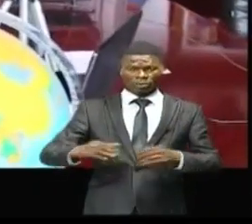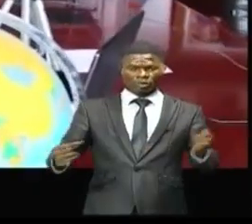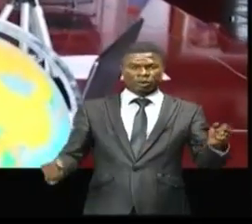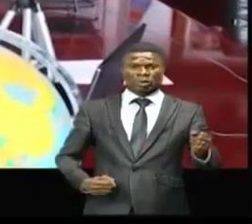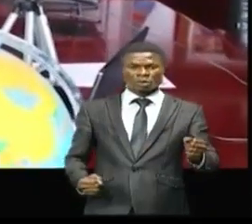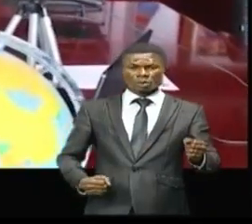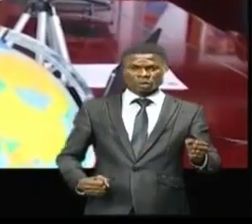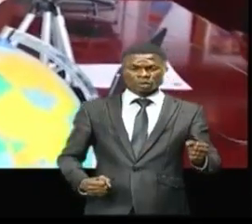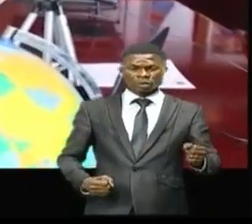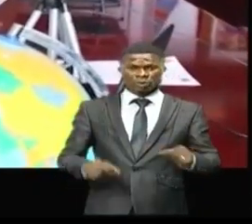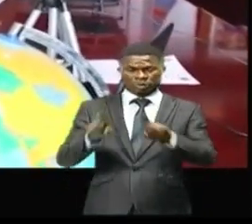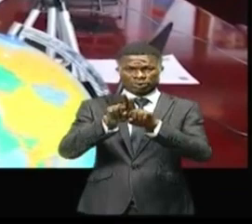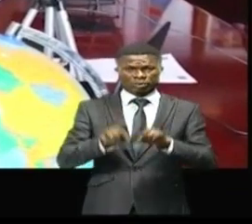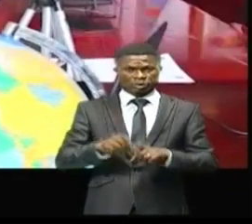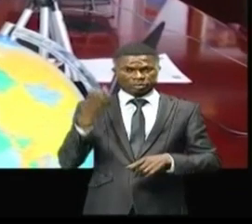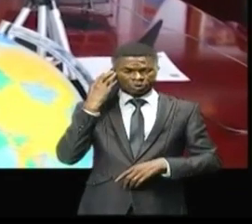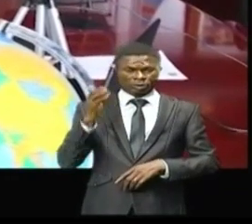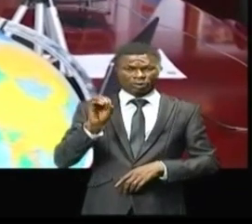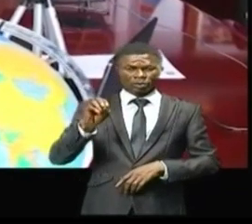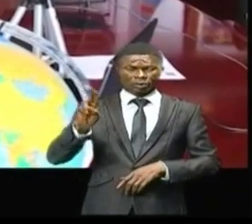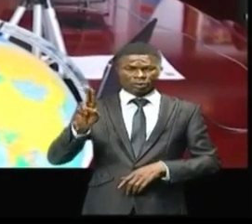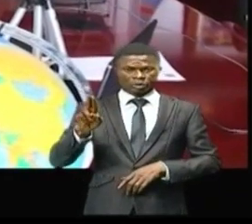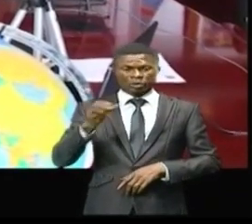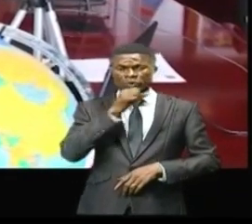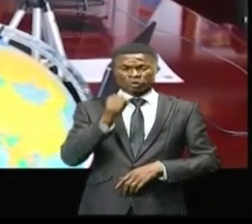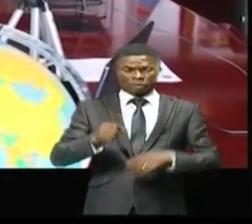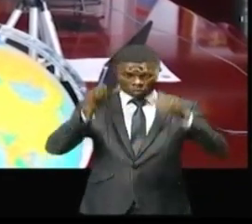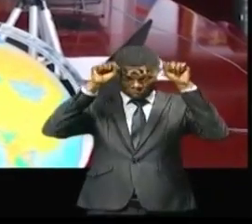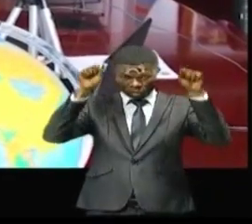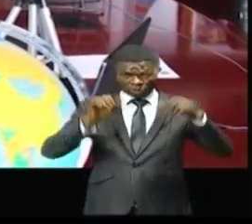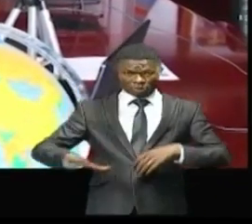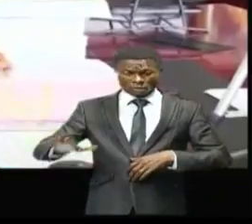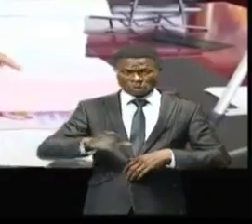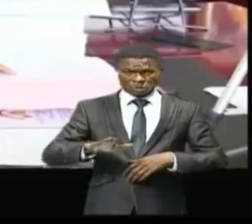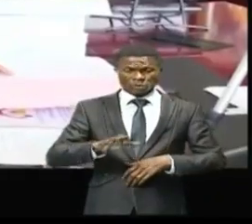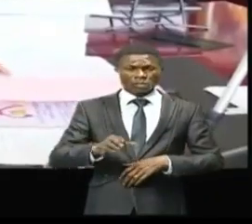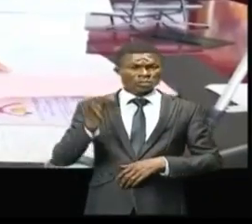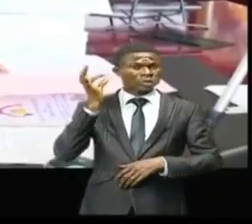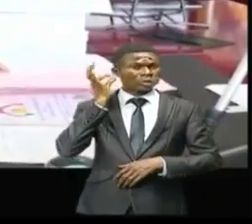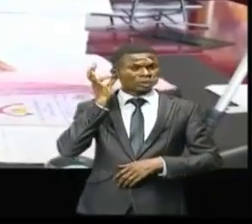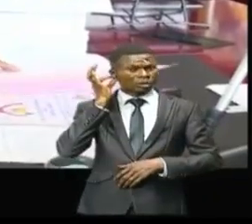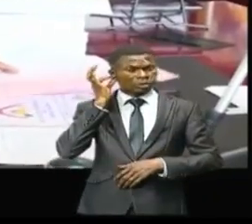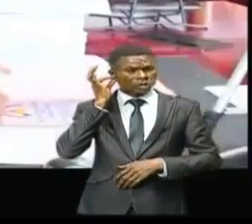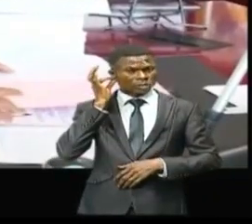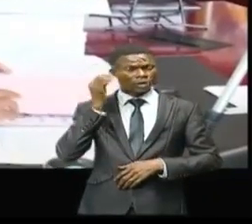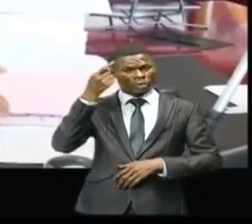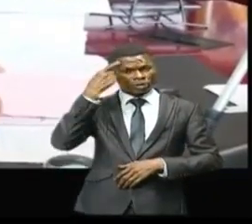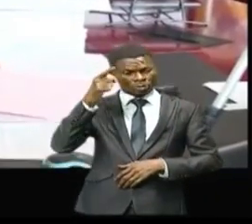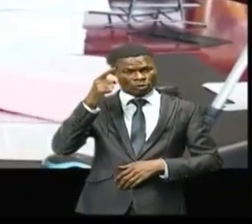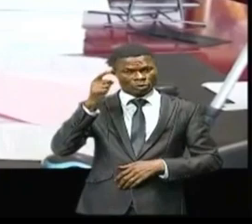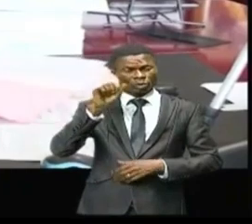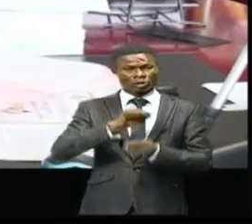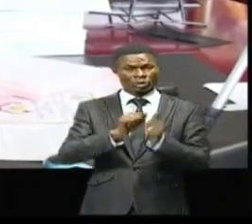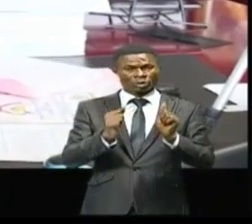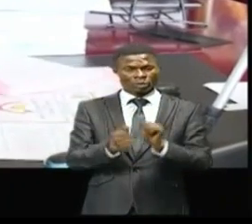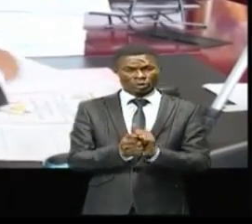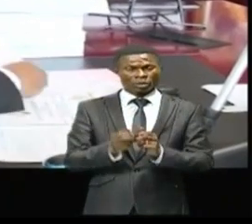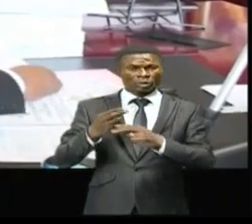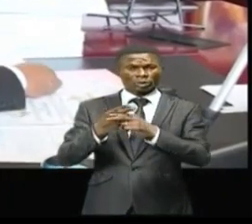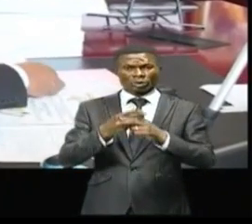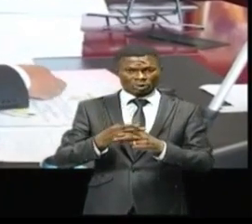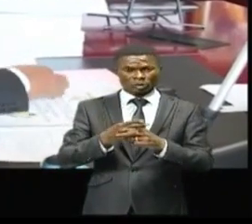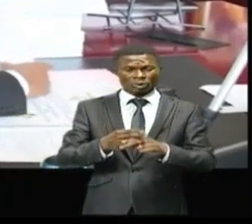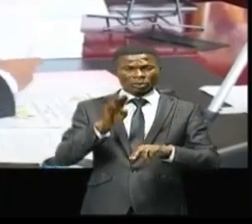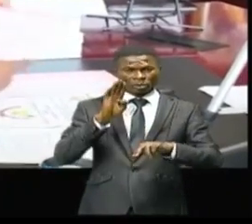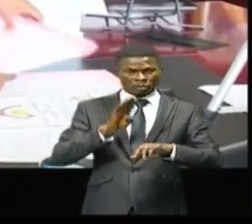l'Angola et Messieurs ou Kenya ancien président de la République de Kenya en rapport avec la situation sécuritaire